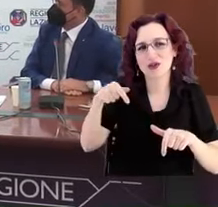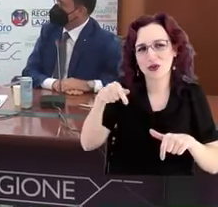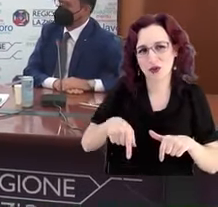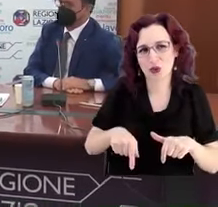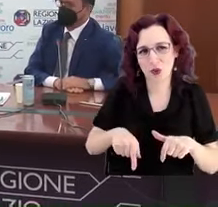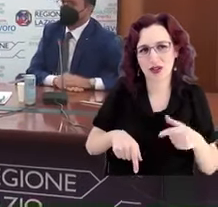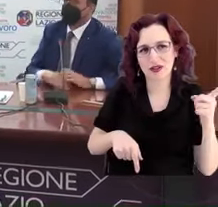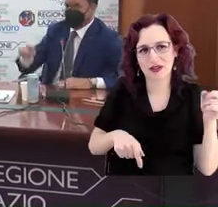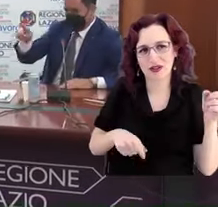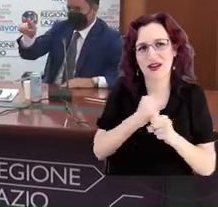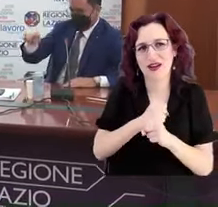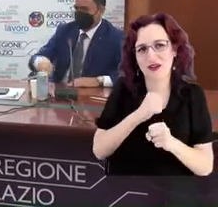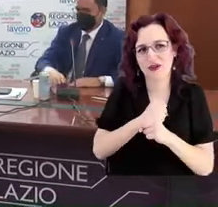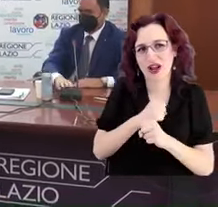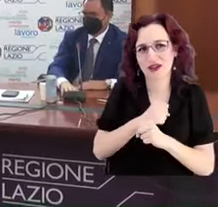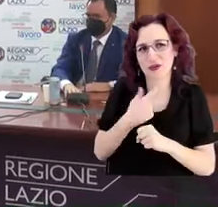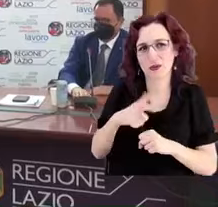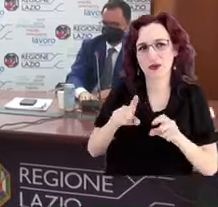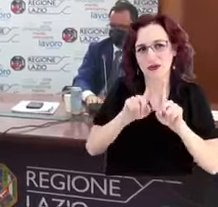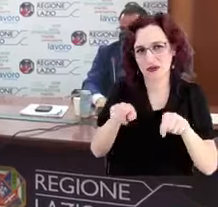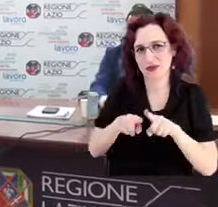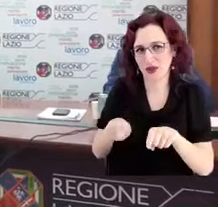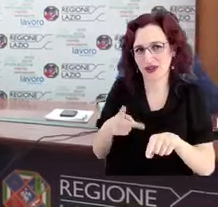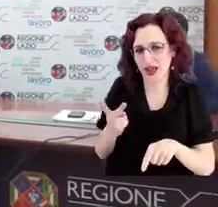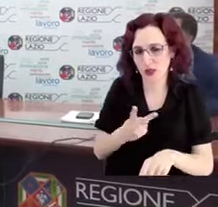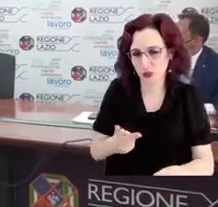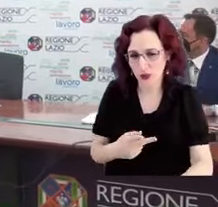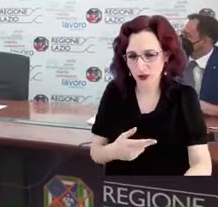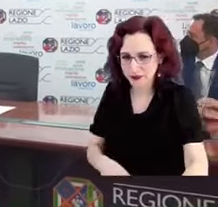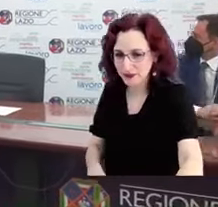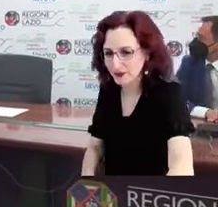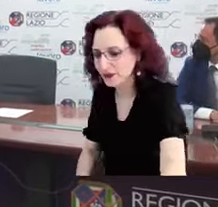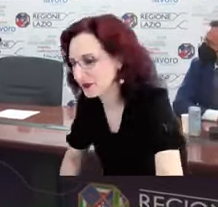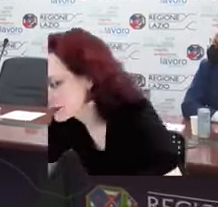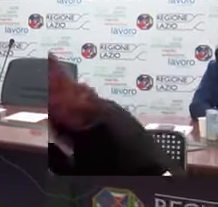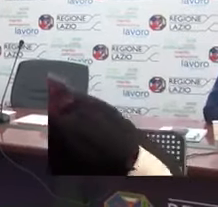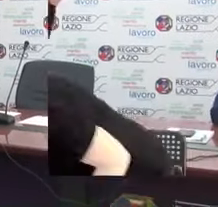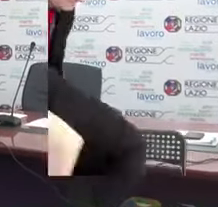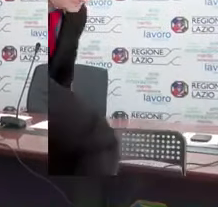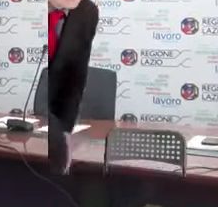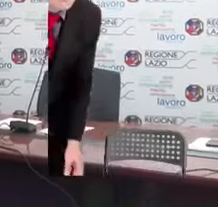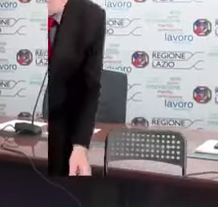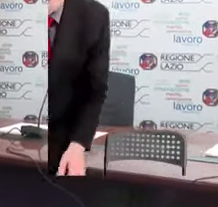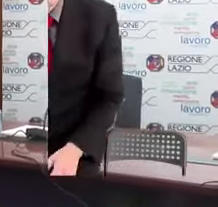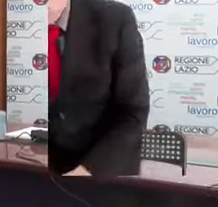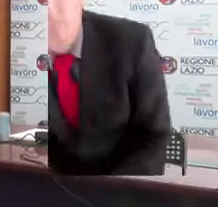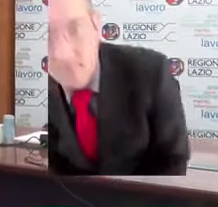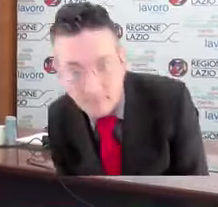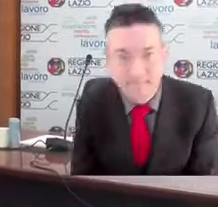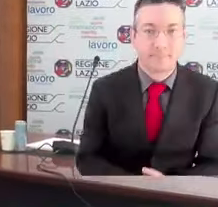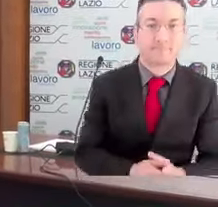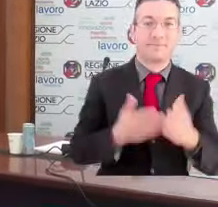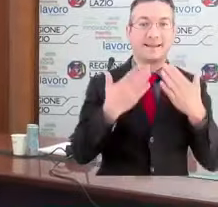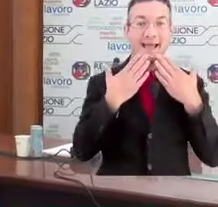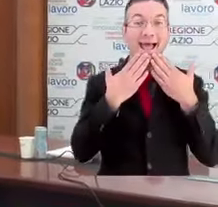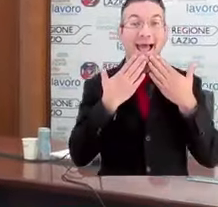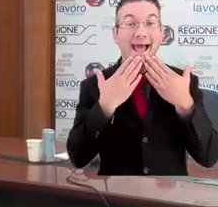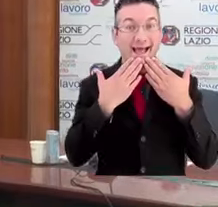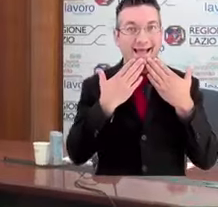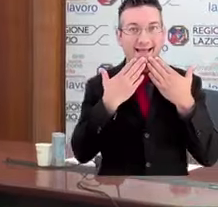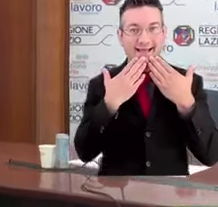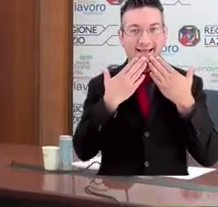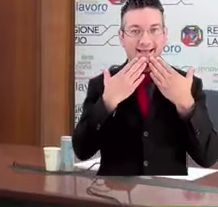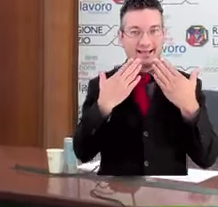questi due sportelli grazie grazie tommaso io ringrazio i due assessori sono stati